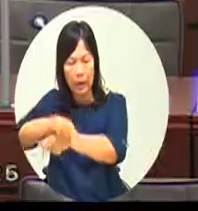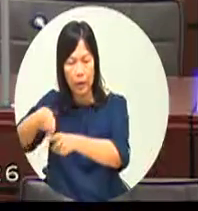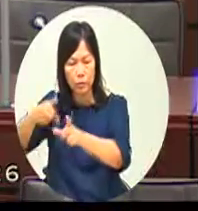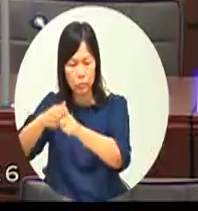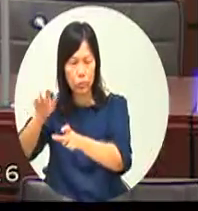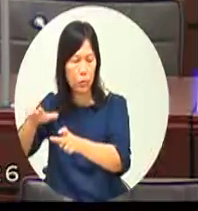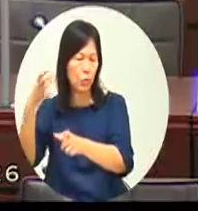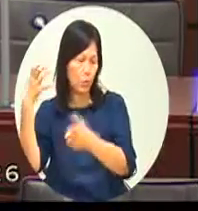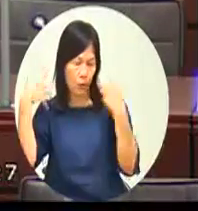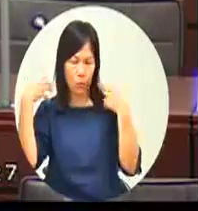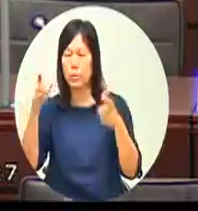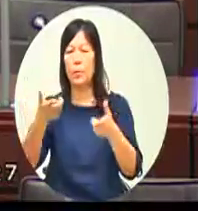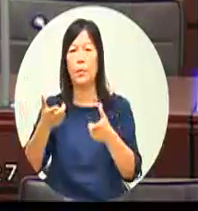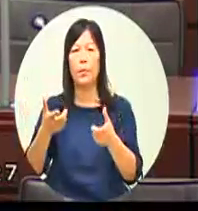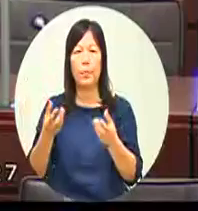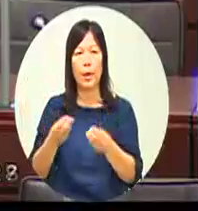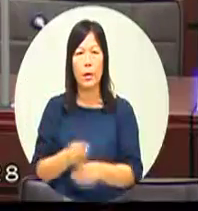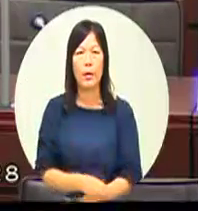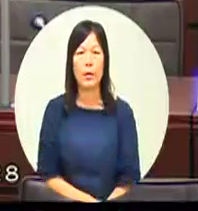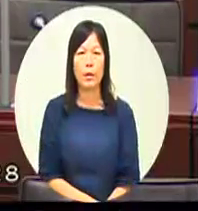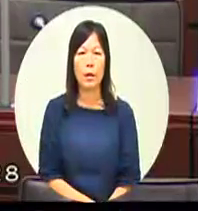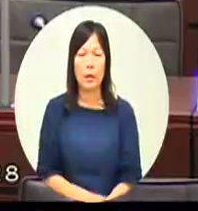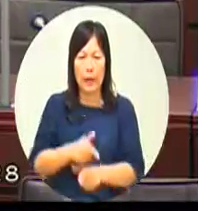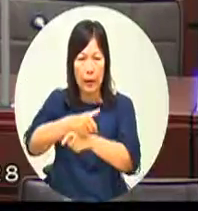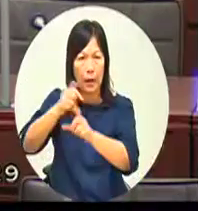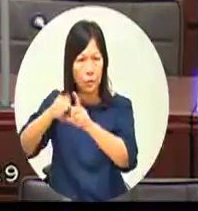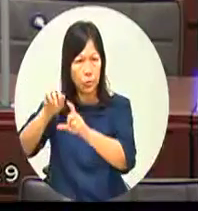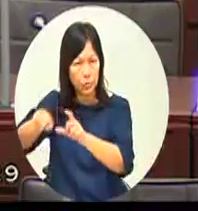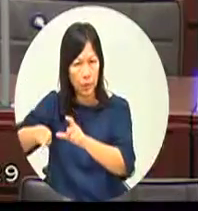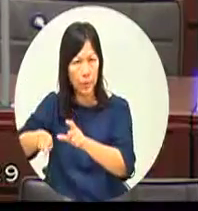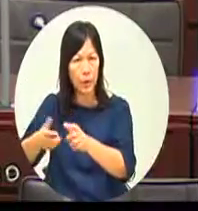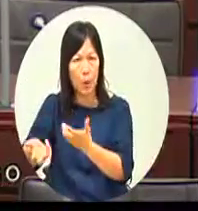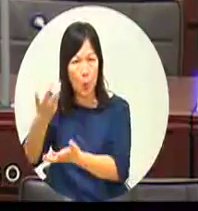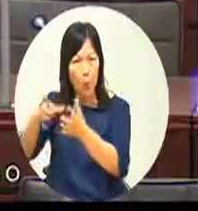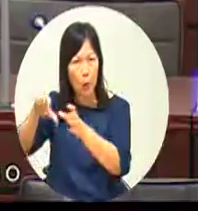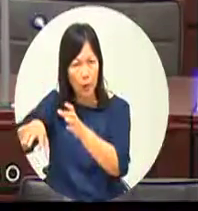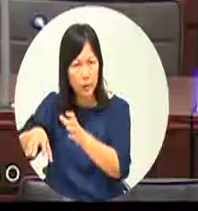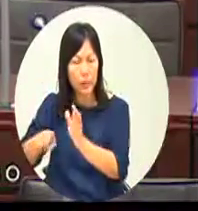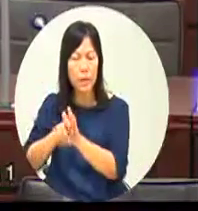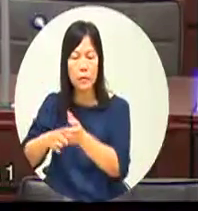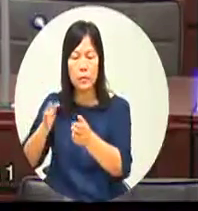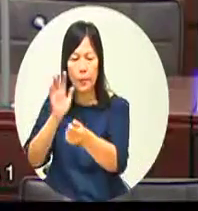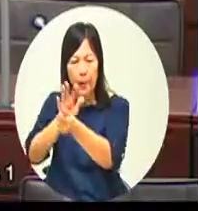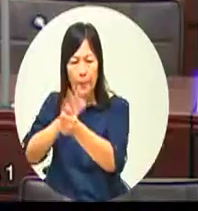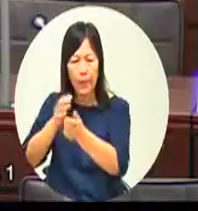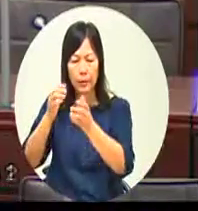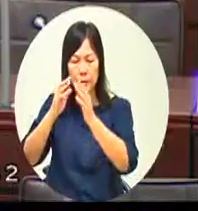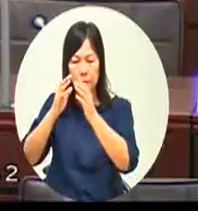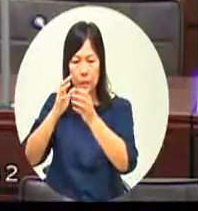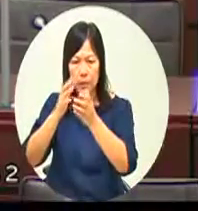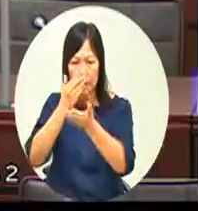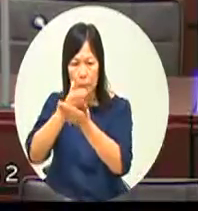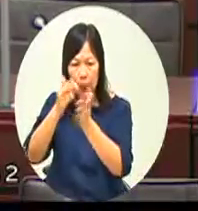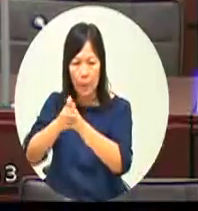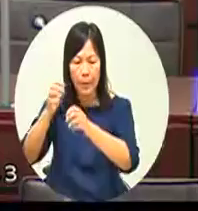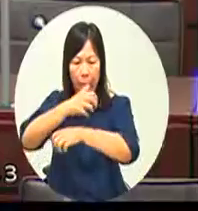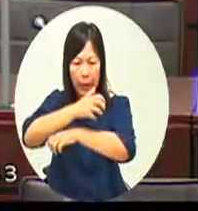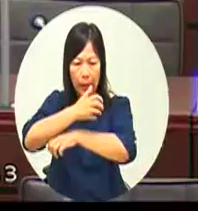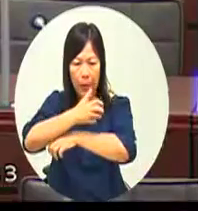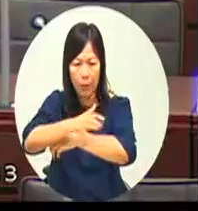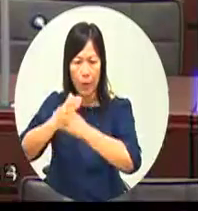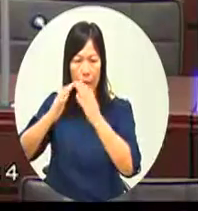是目前的一个情形，所以南区焚化厂的状况不是说他那处理多管区的，所以排挤到我们自